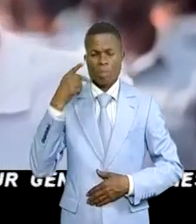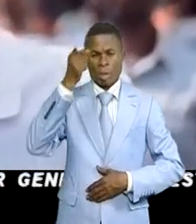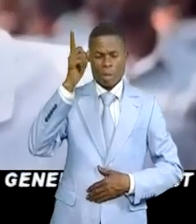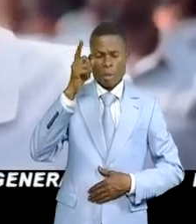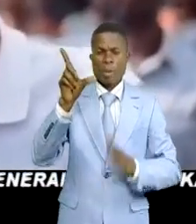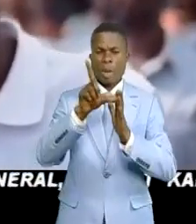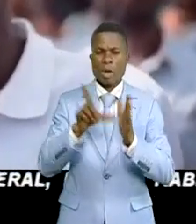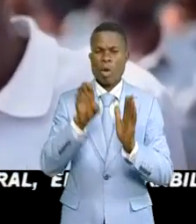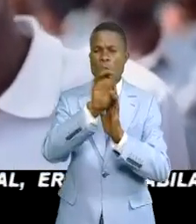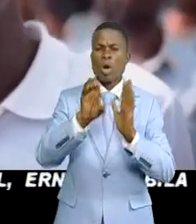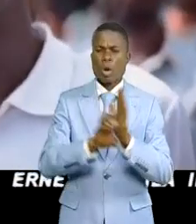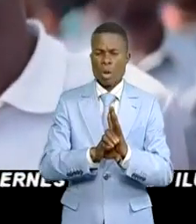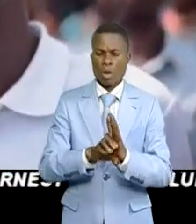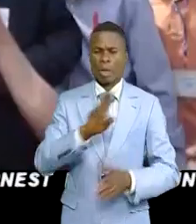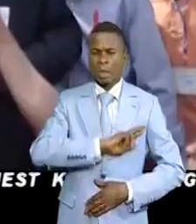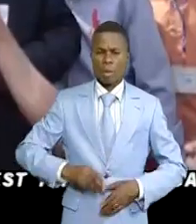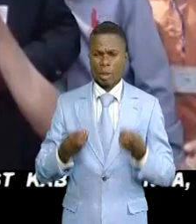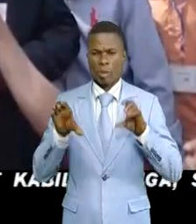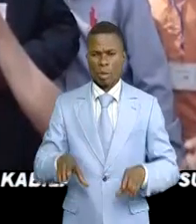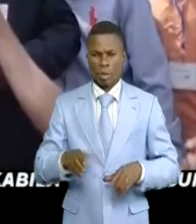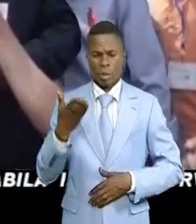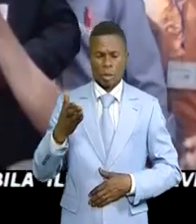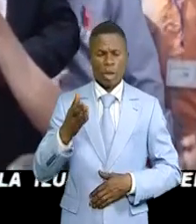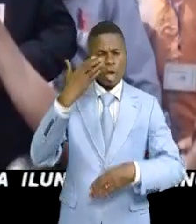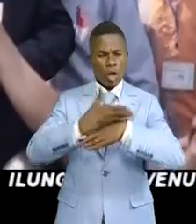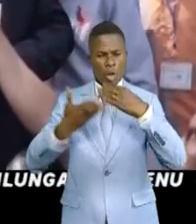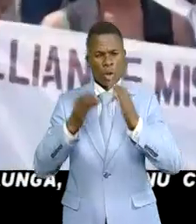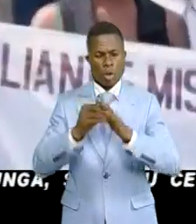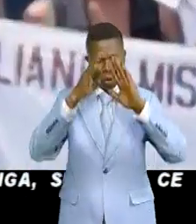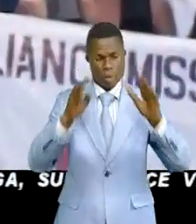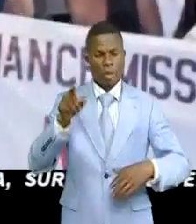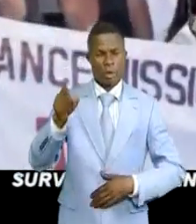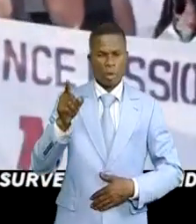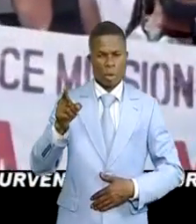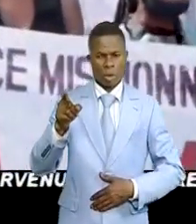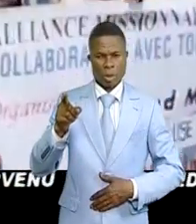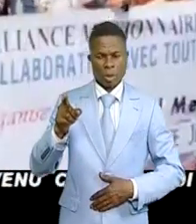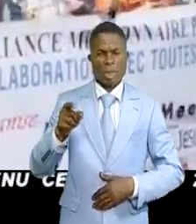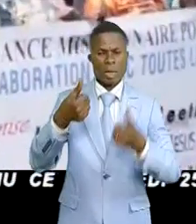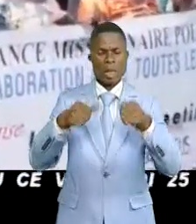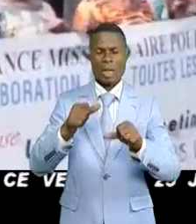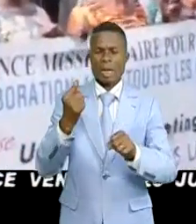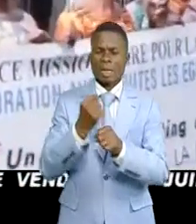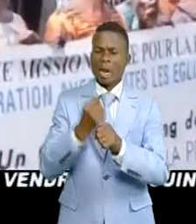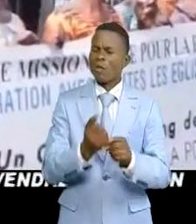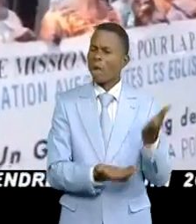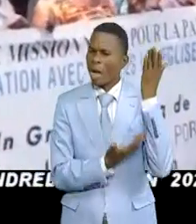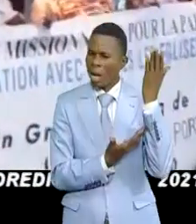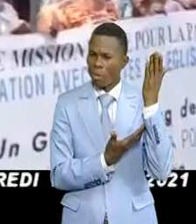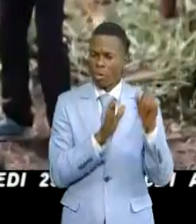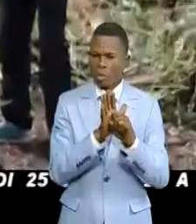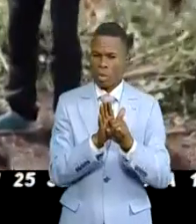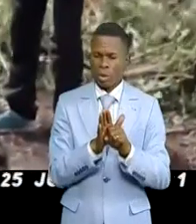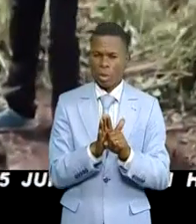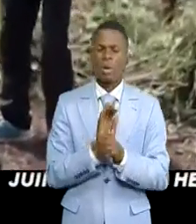première constitution de la République. Réfectionner cet édifice reste une tâche importante, celle